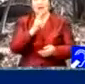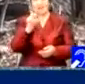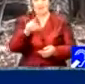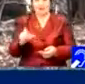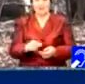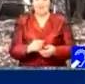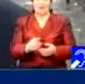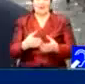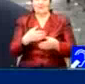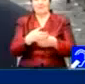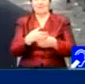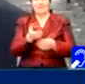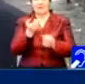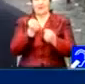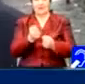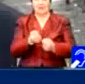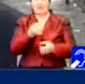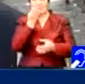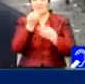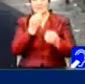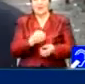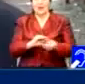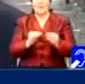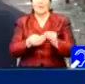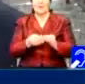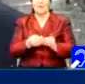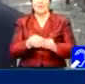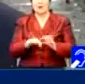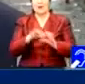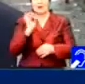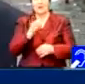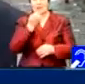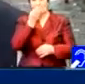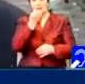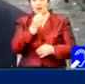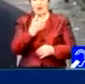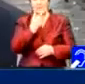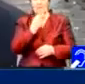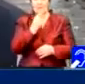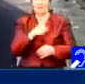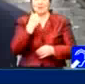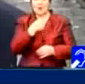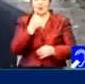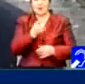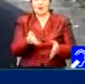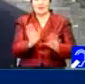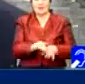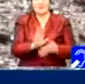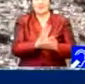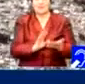cu buchete mari. Este o problemă pentru că fiecare om normal alege floarea cea mai frumoasă. De la an la an o să rămână doar